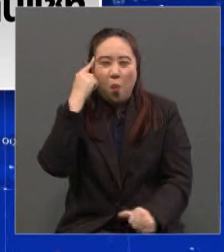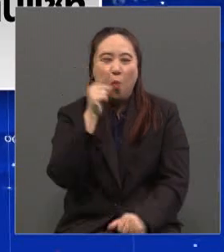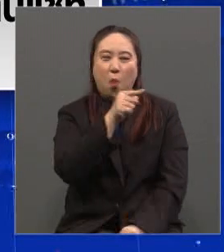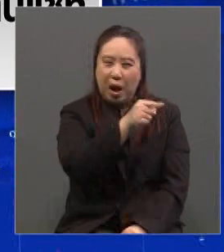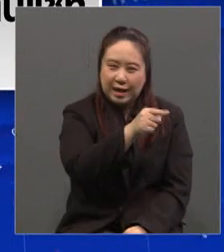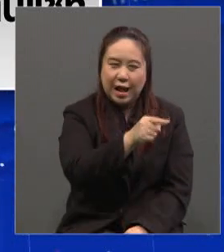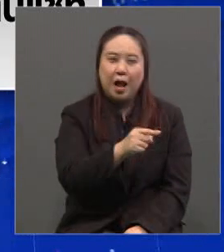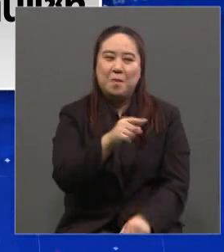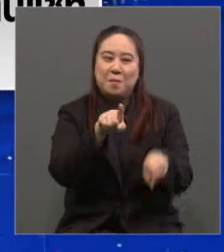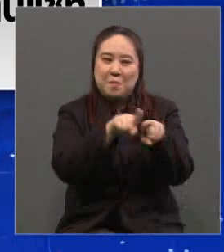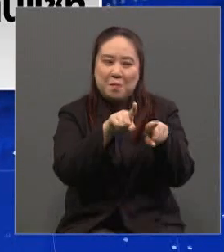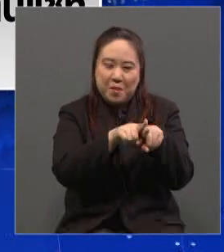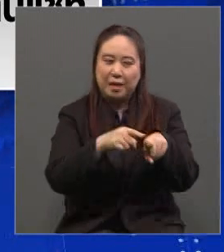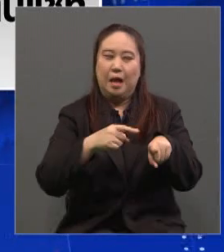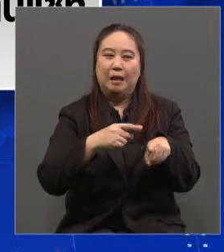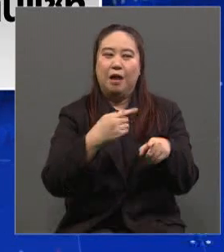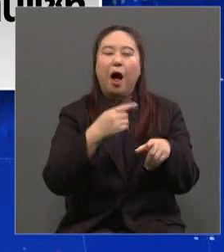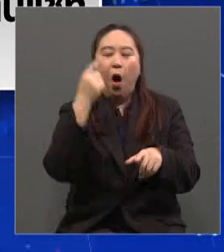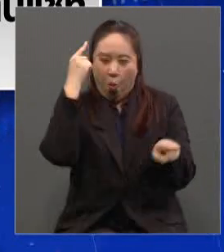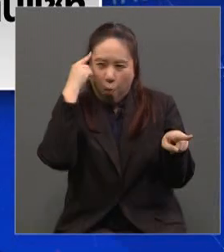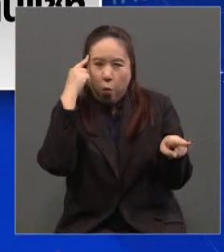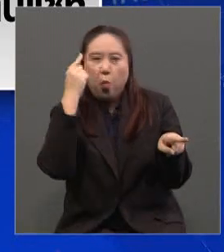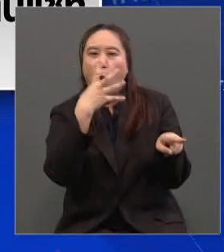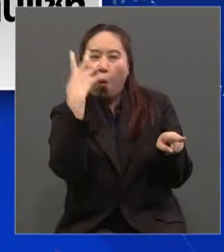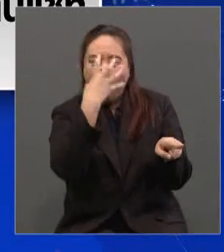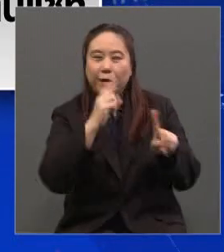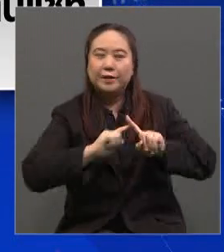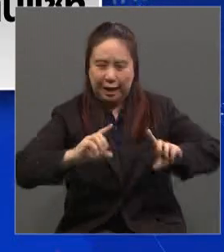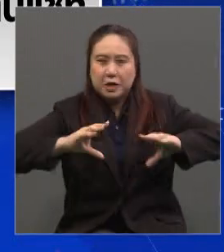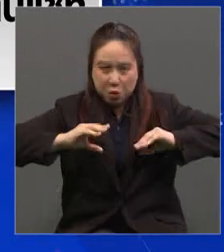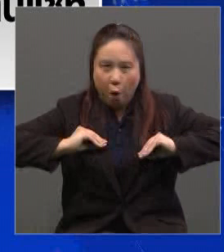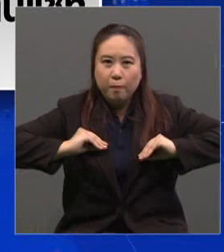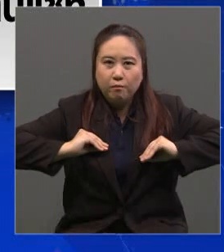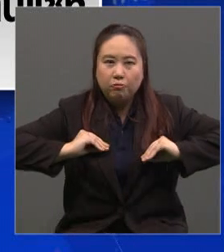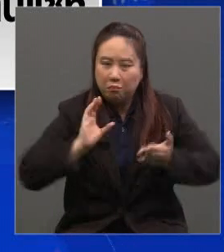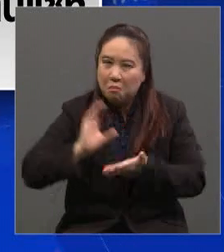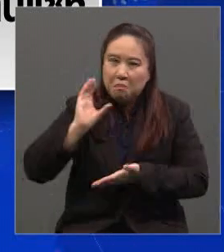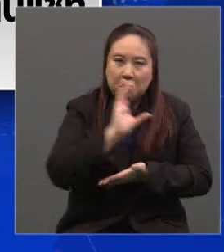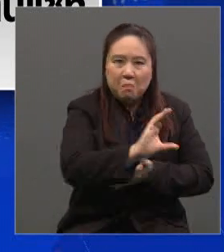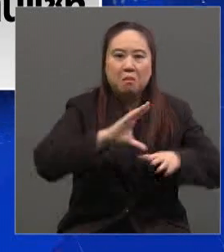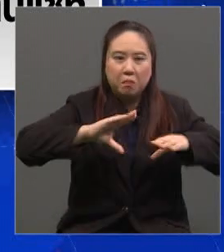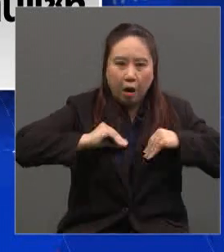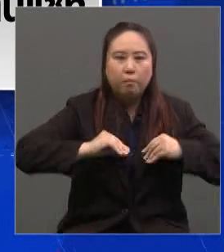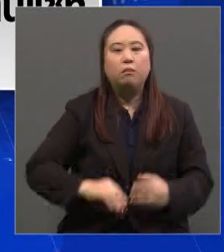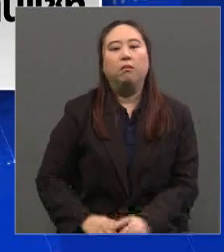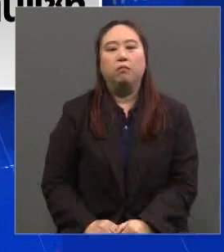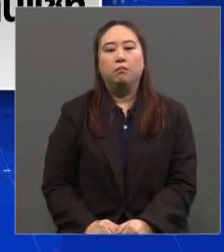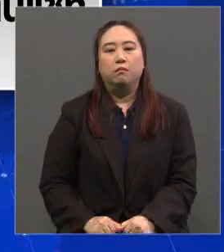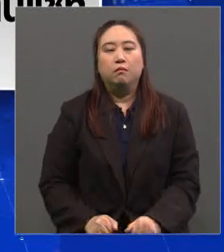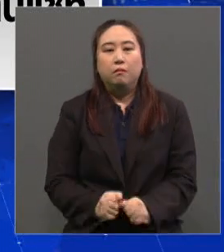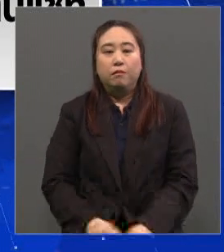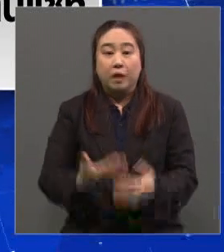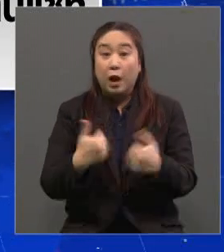ว่ามันเป็นแชร์ลูกโซ่แต่ก็เปอร์เซ็นต์ก็ยอมที่จะลงทุนนั่นเองนอกจากนี้ผู้เสียหายส่วน